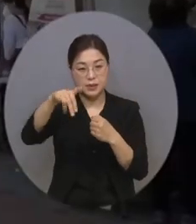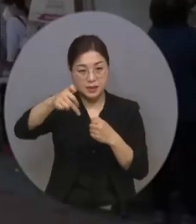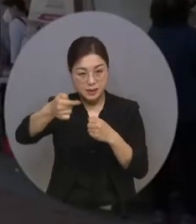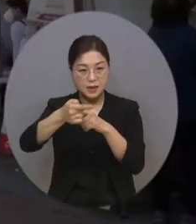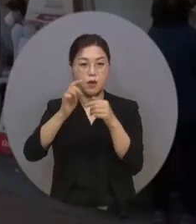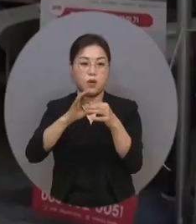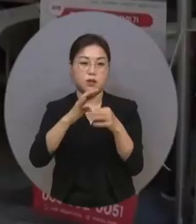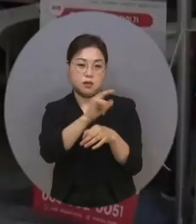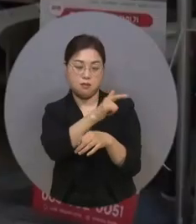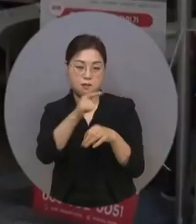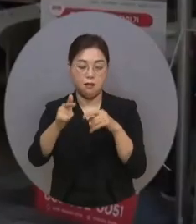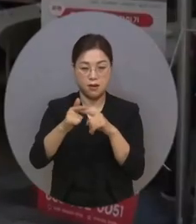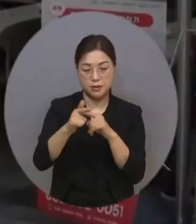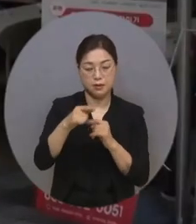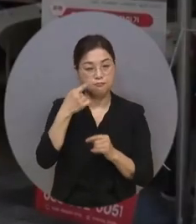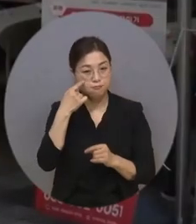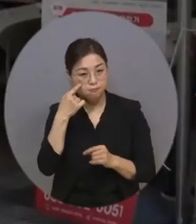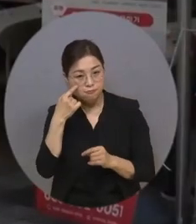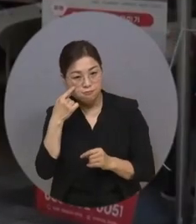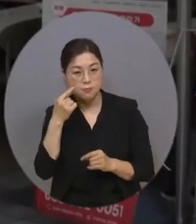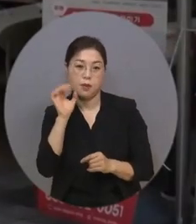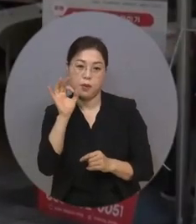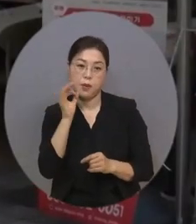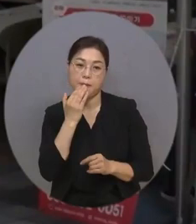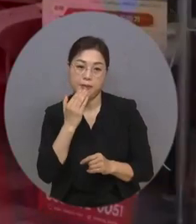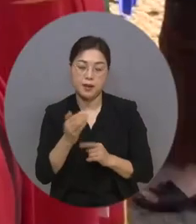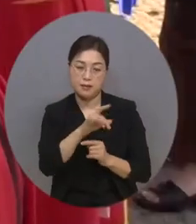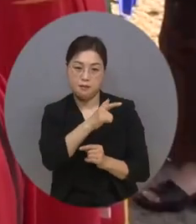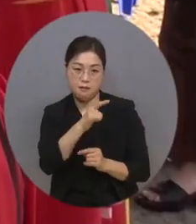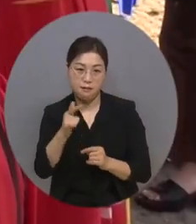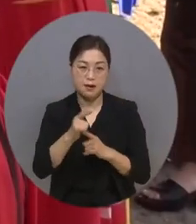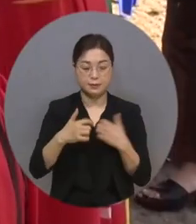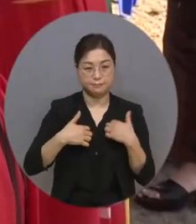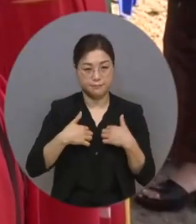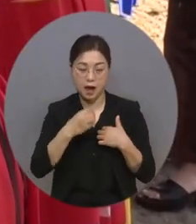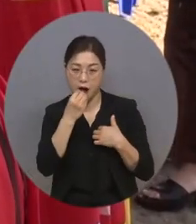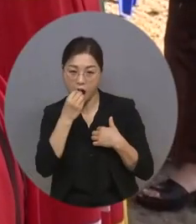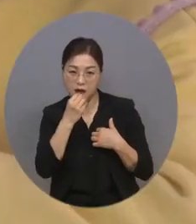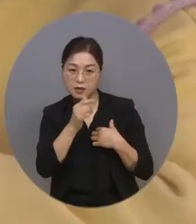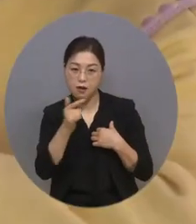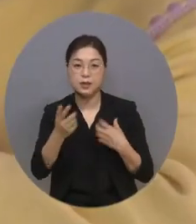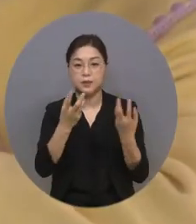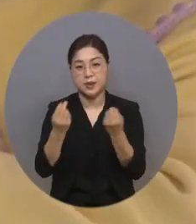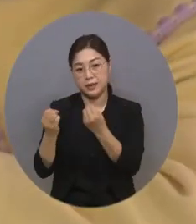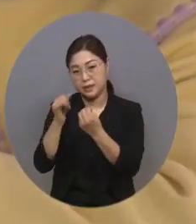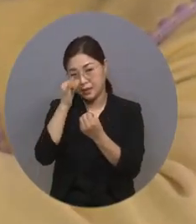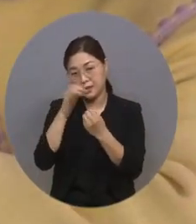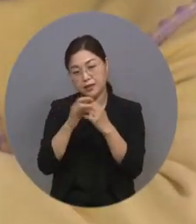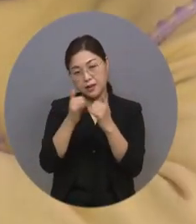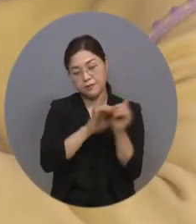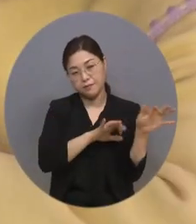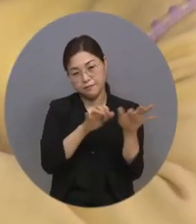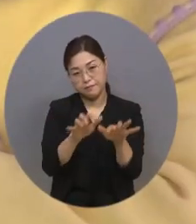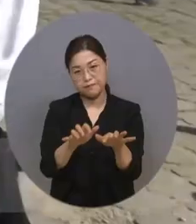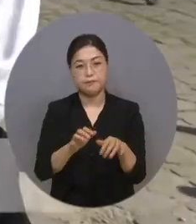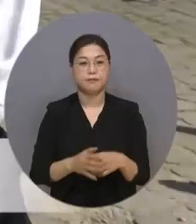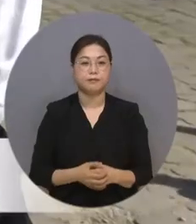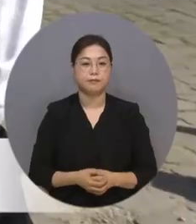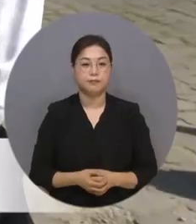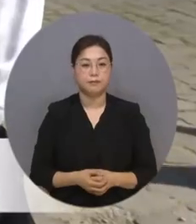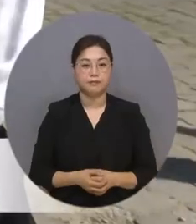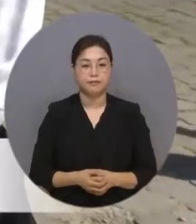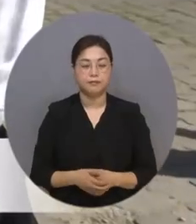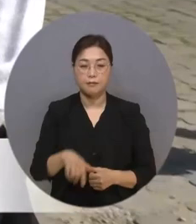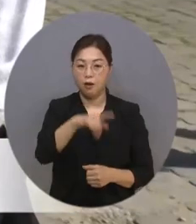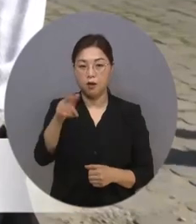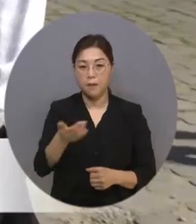모든 것을 한눈에 만날 수 있는 풍성한 볼거리와 즐길거리로 행사장을 찾은 시민들의 눈길을 끌었습니다.